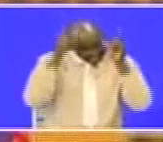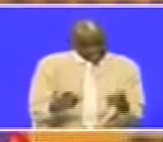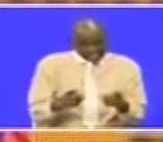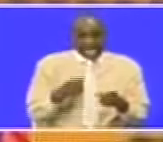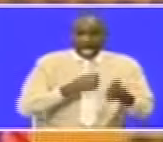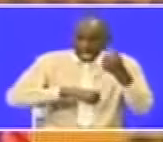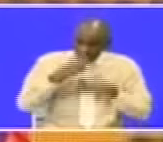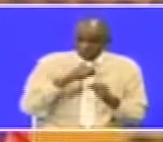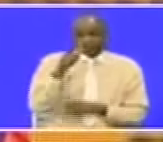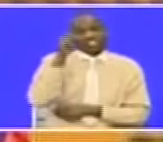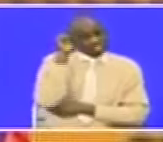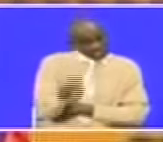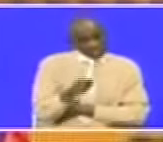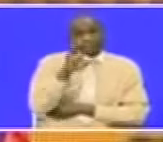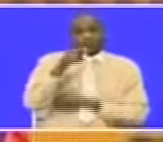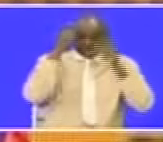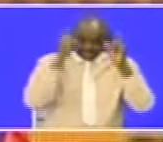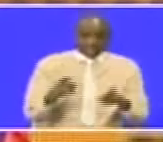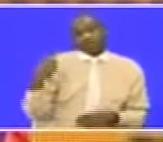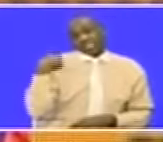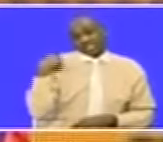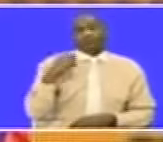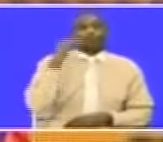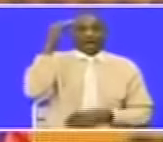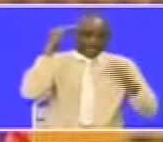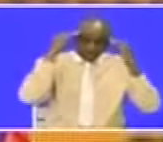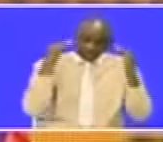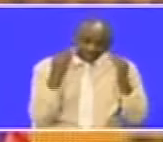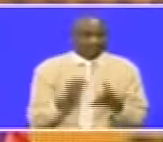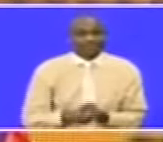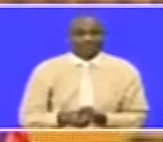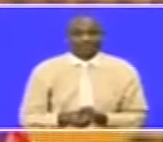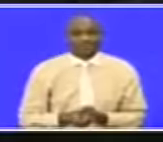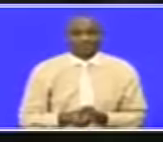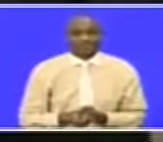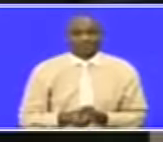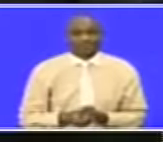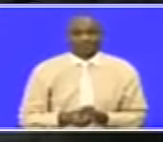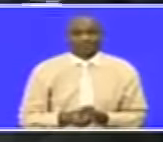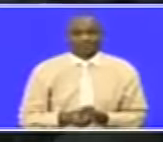ya jaji huyo kufuatia uamuzi wa jana katika mahakama ya juu.